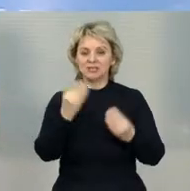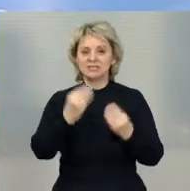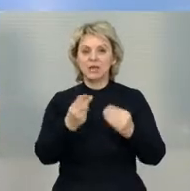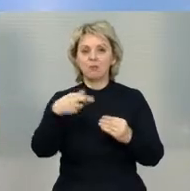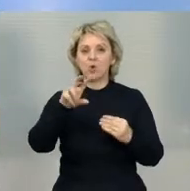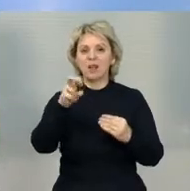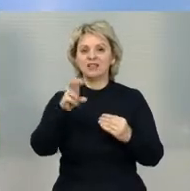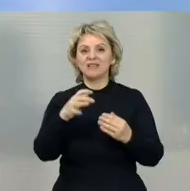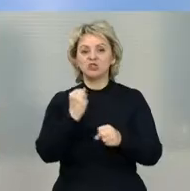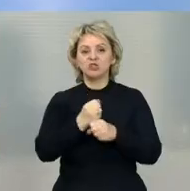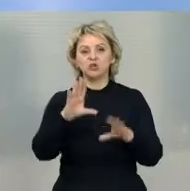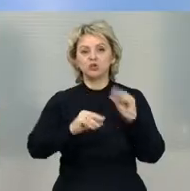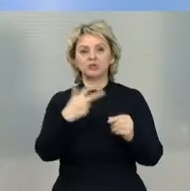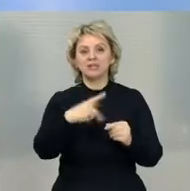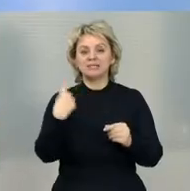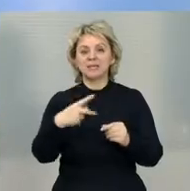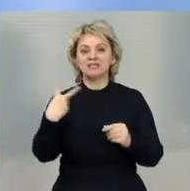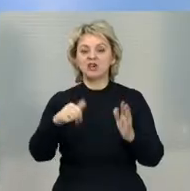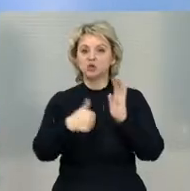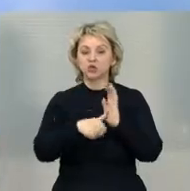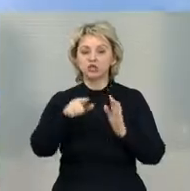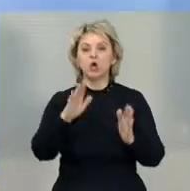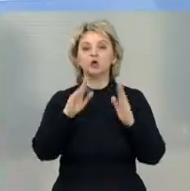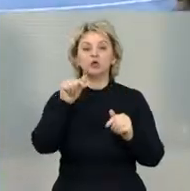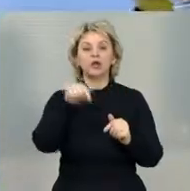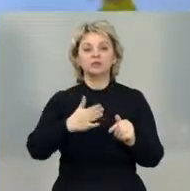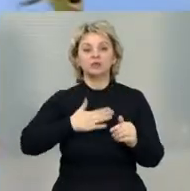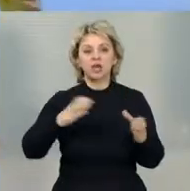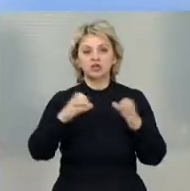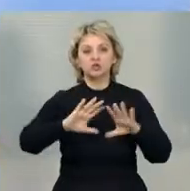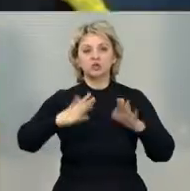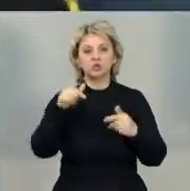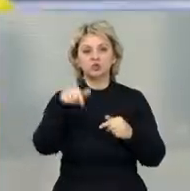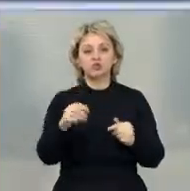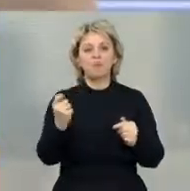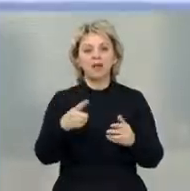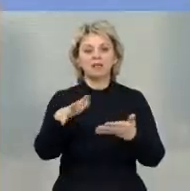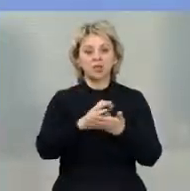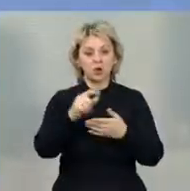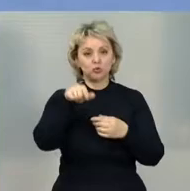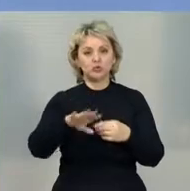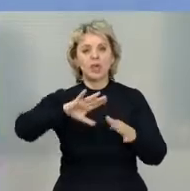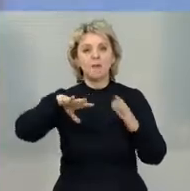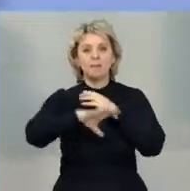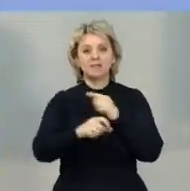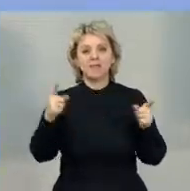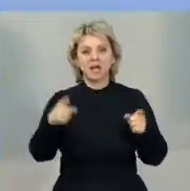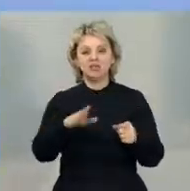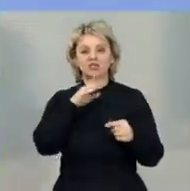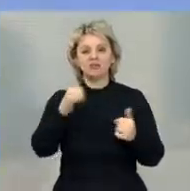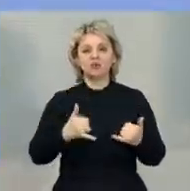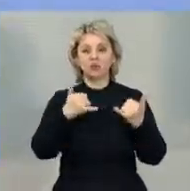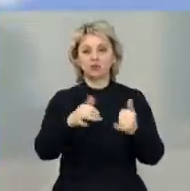матча Булатович делает счет 31-26. И только тут у нашей команды случился небольшой сбой, и последний отрезок